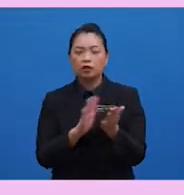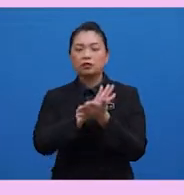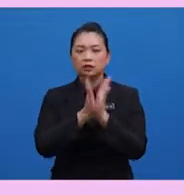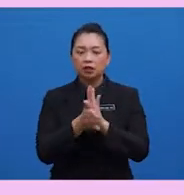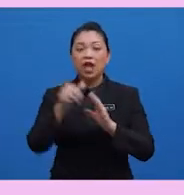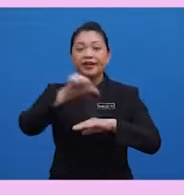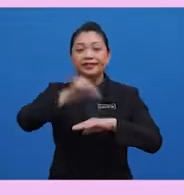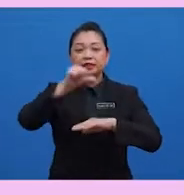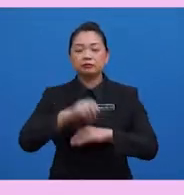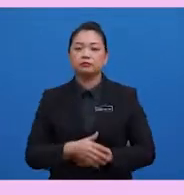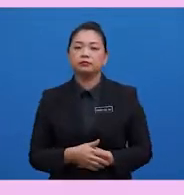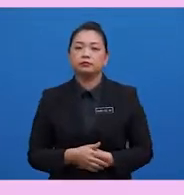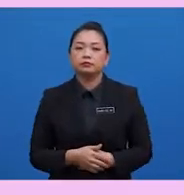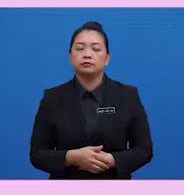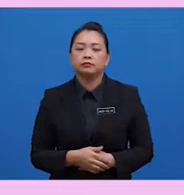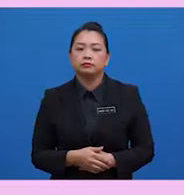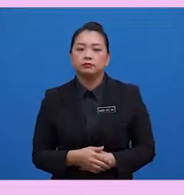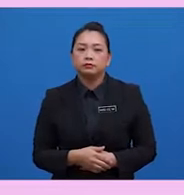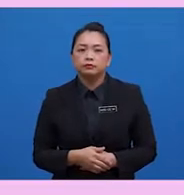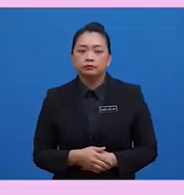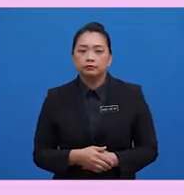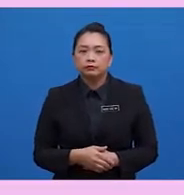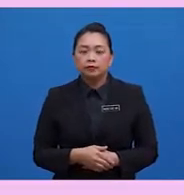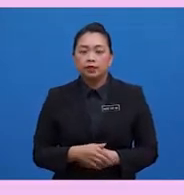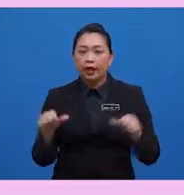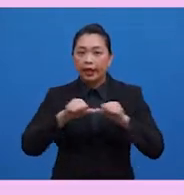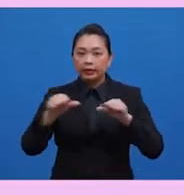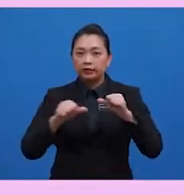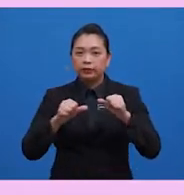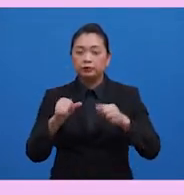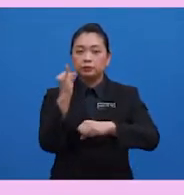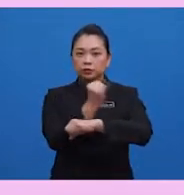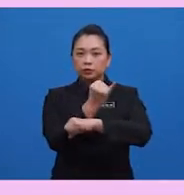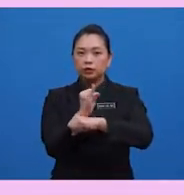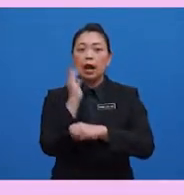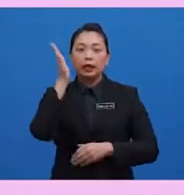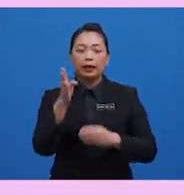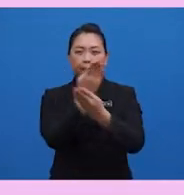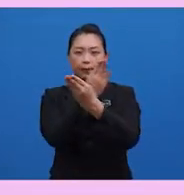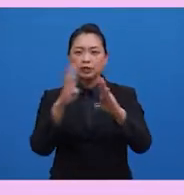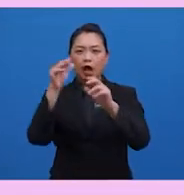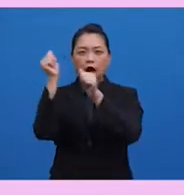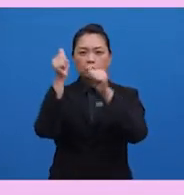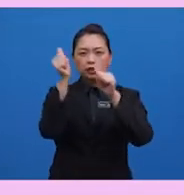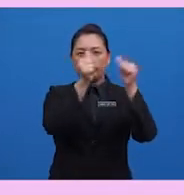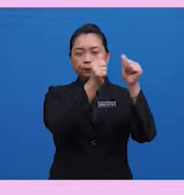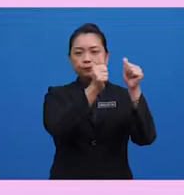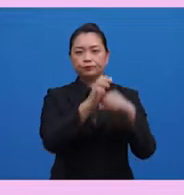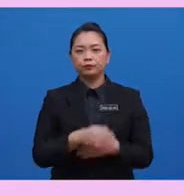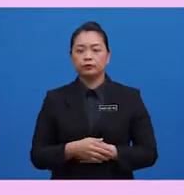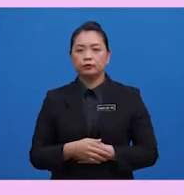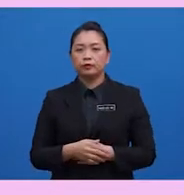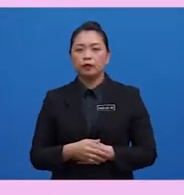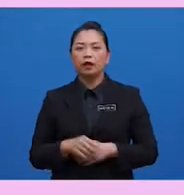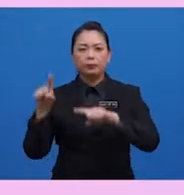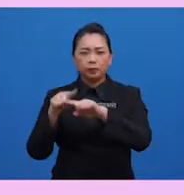berasid. Selain itu juga, aktiviti perindustrian akan membebaskan asap yang mengandungi